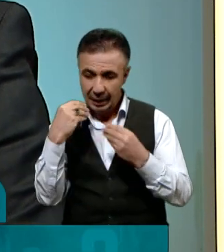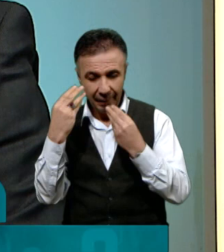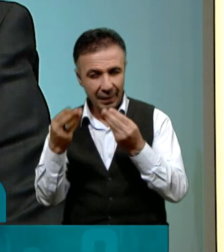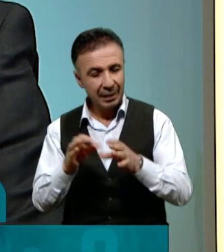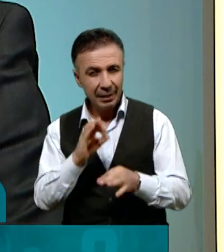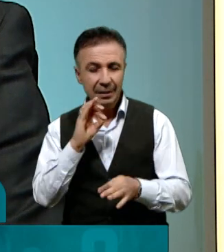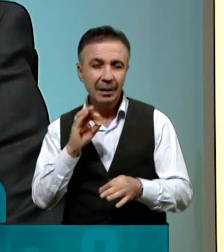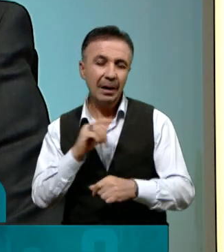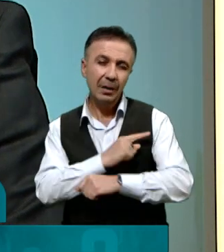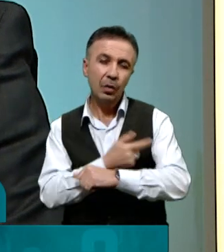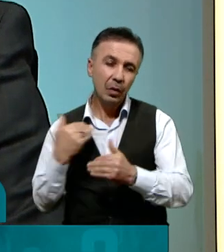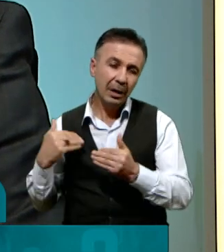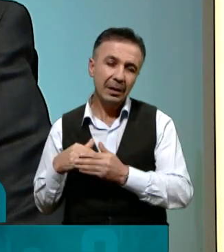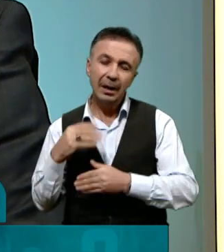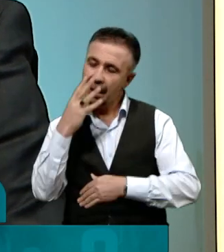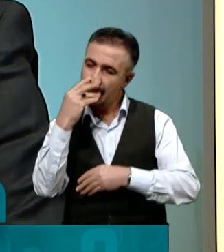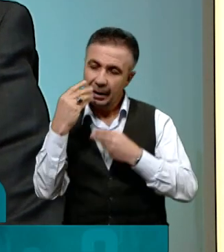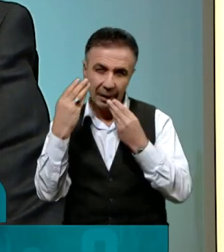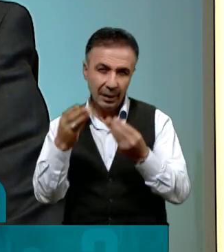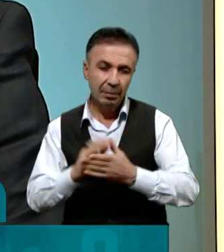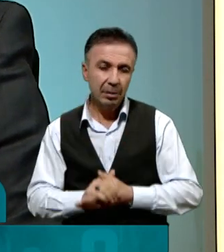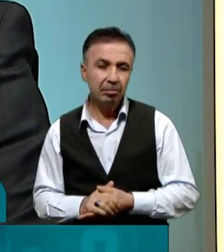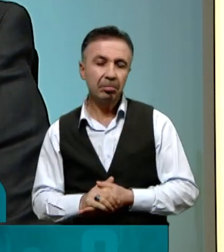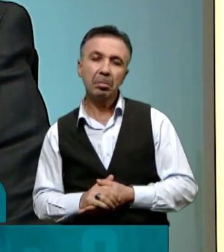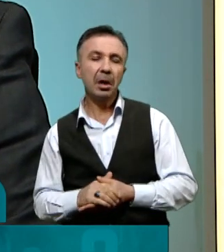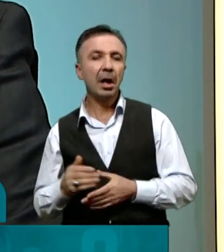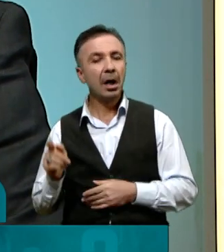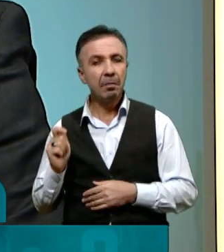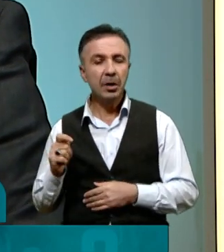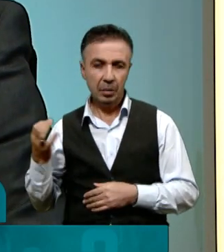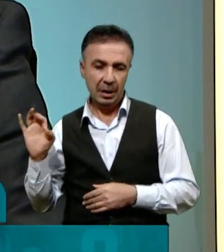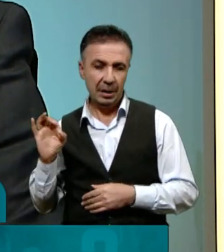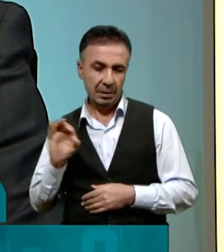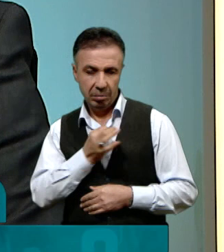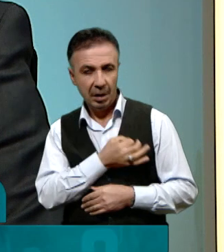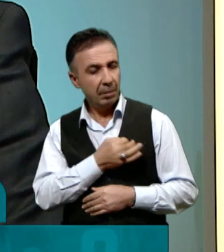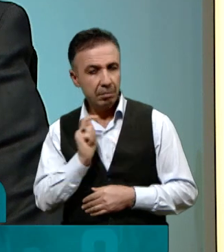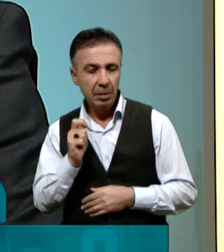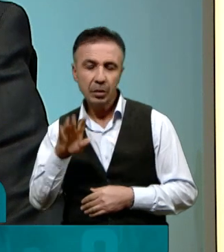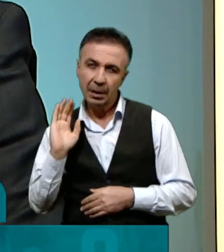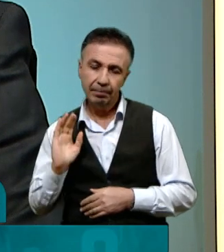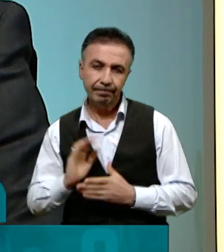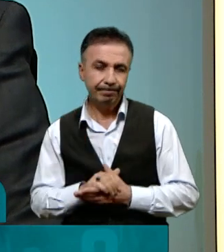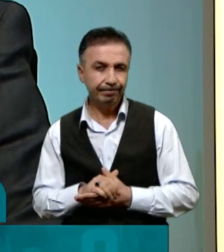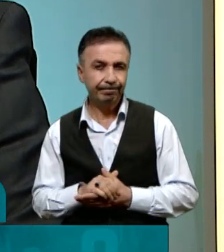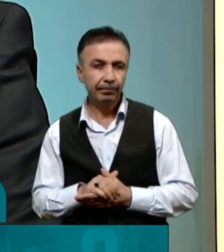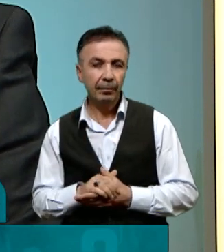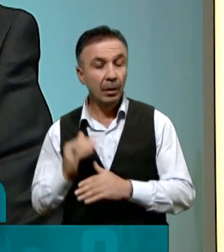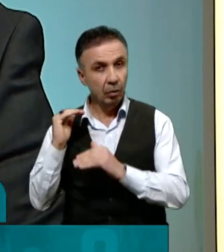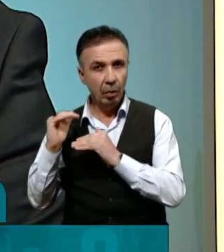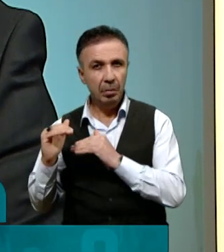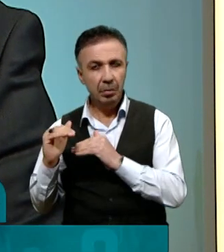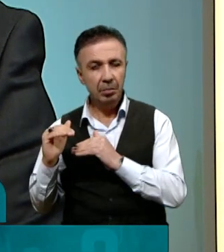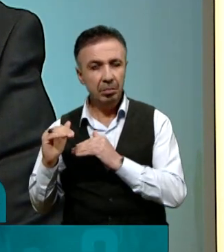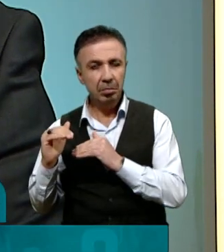gücü nispetinde ne yapabilir? Bir hediye verebilir. Gücü neye yetiyorsa illa onu vermek zorunda değildir. Ama toplumumuzdaki algı çok farklılaştı. İş bu